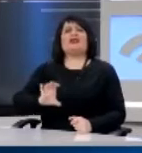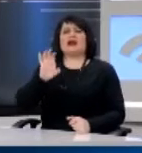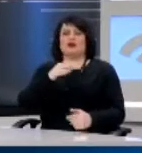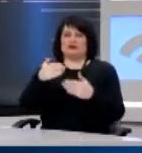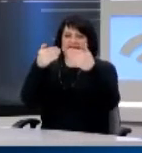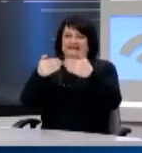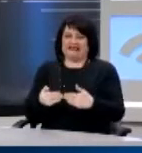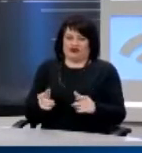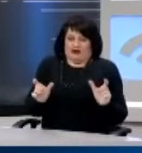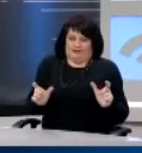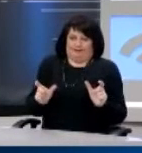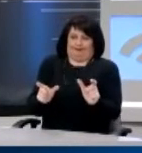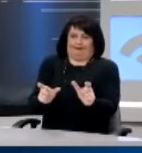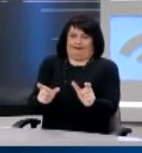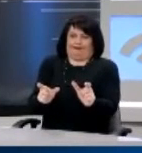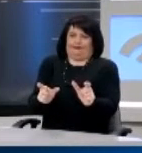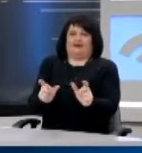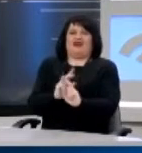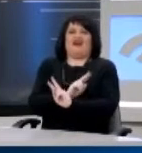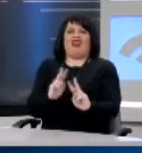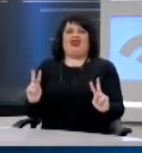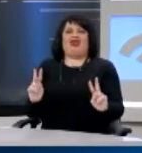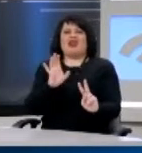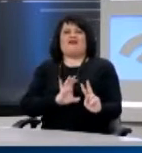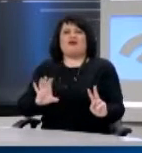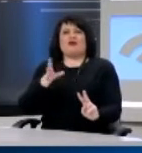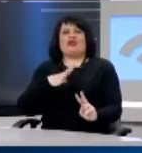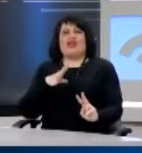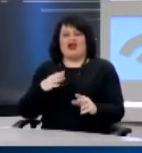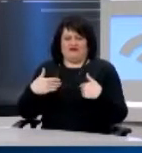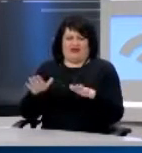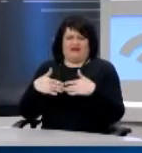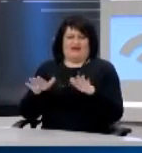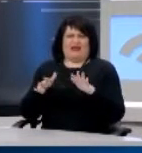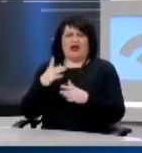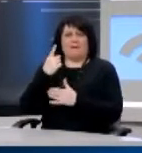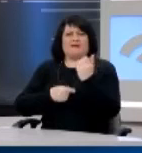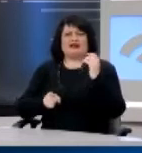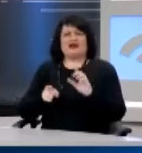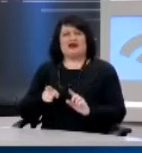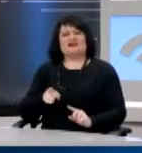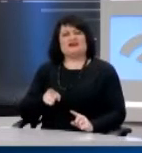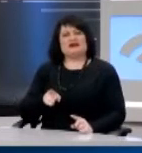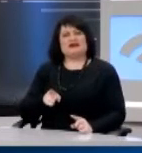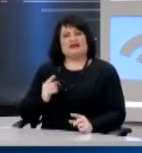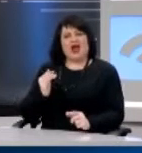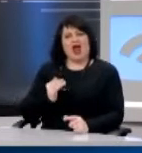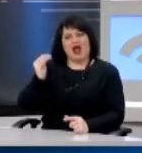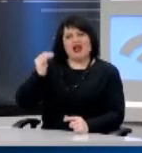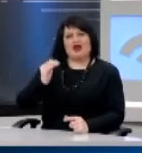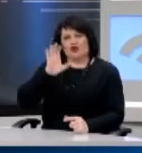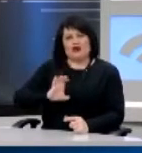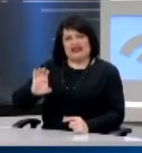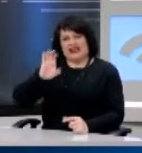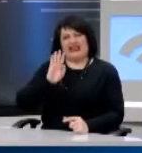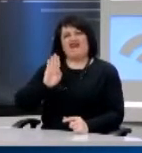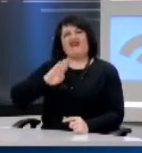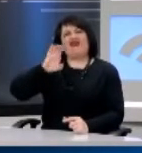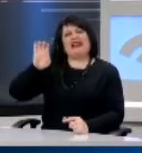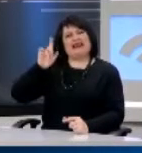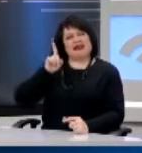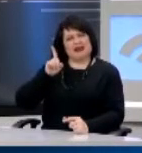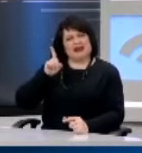Οι περισσότερες εξ αυτών χώρες της Ανατολικής Ευρώπης και της Βαλτικής, εκτιμάται ότι θα έχουν δραματική μείωση του